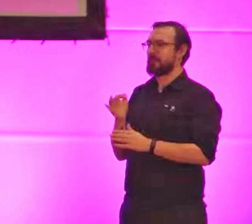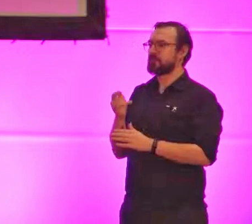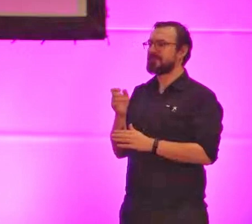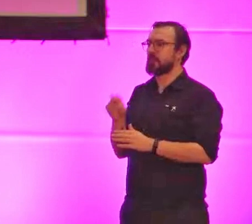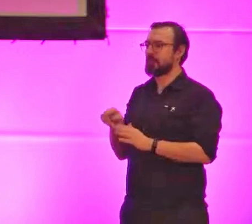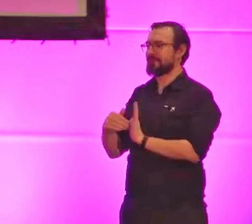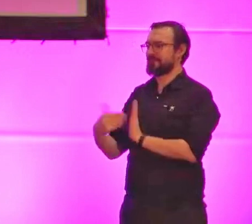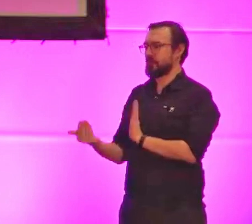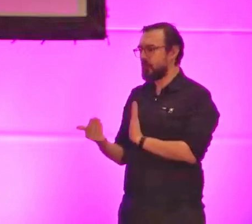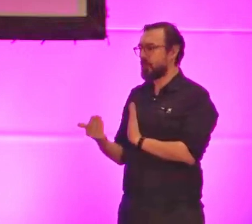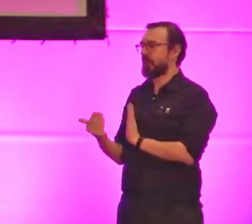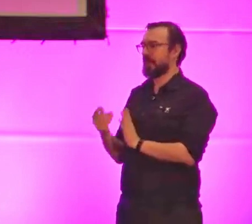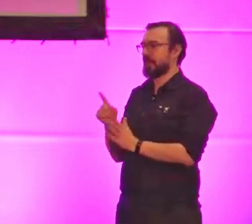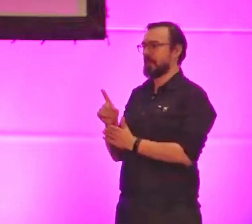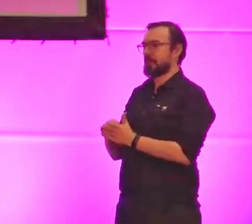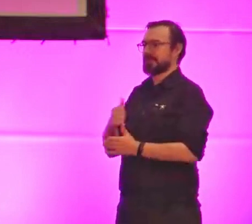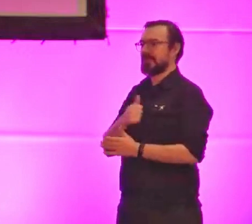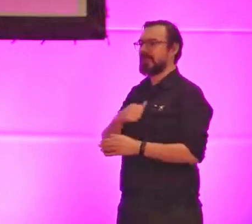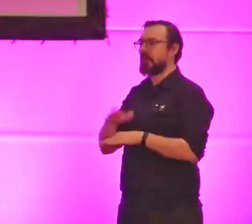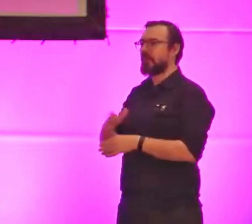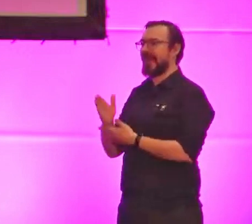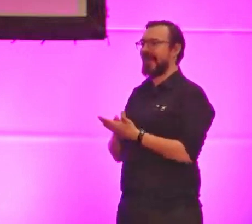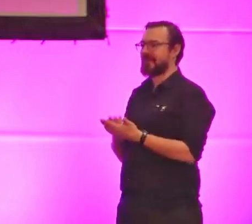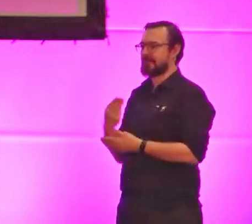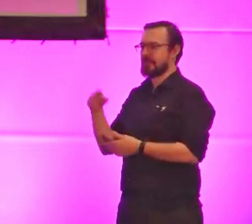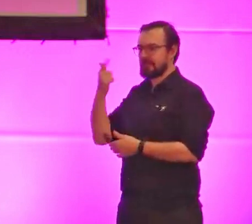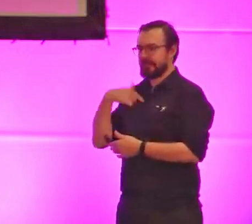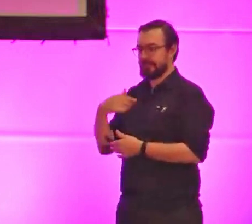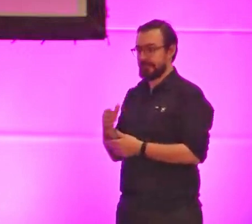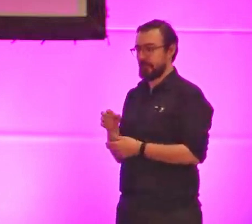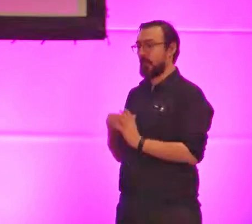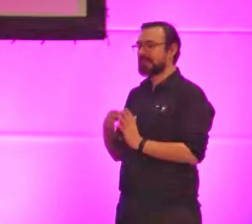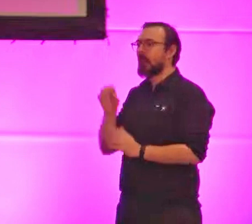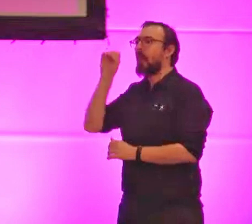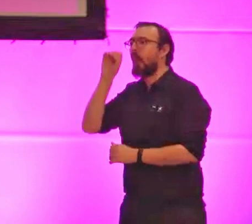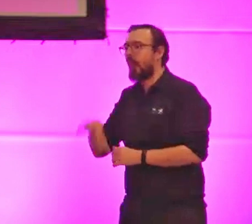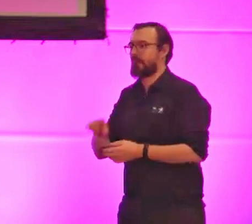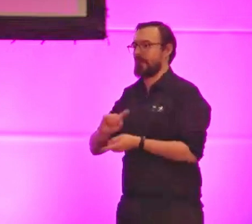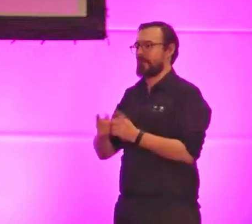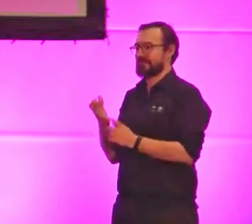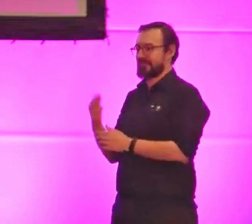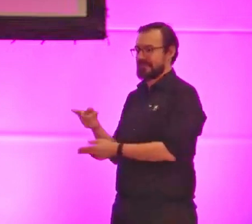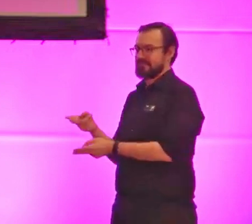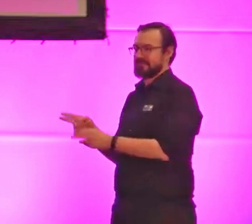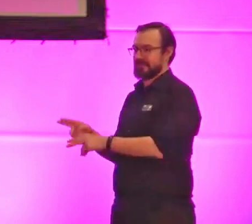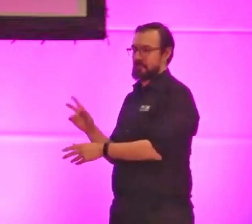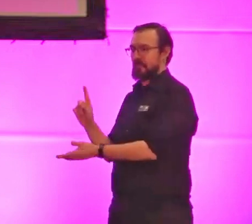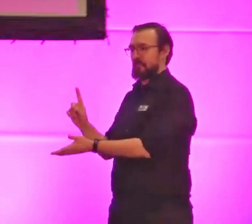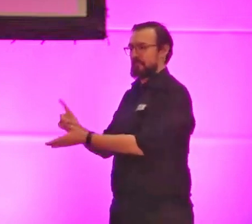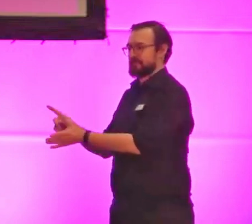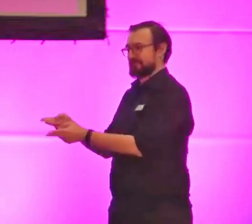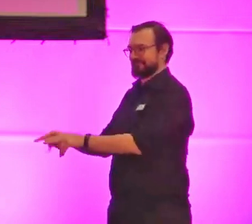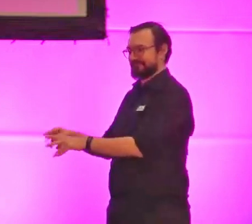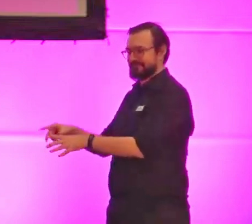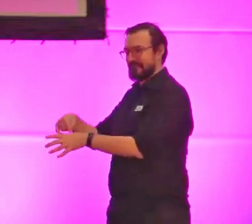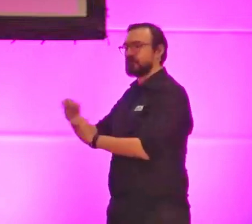från målsägande på 500 000 tror jag, för att de, om det blir ett civilrättsligt mål, ska de kunna ha,